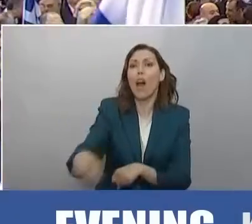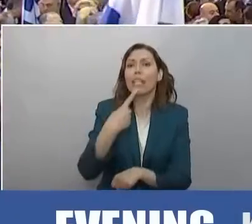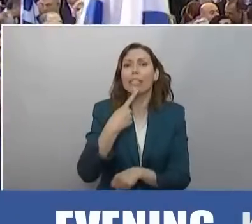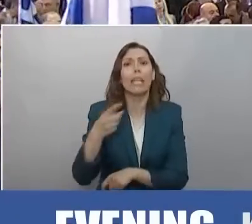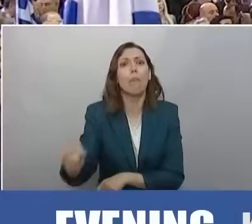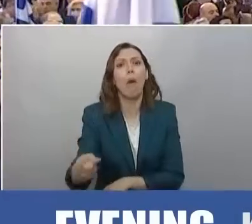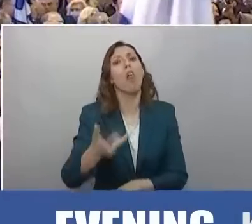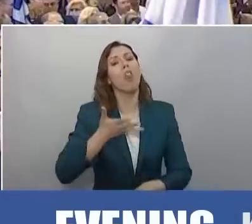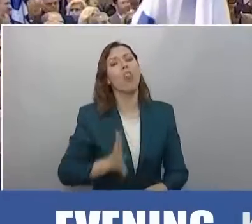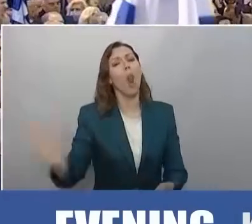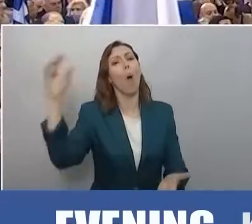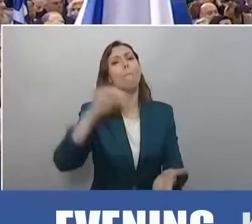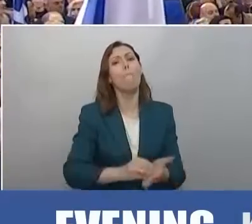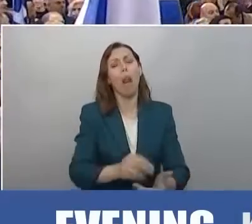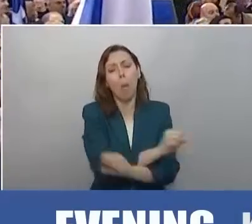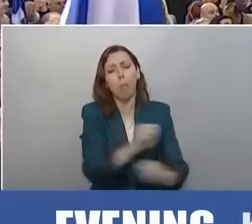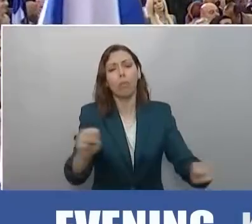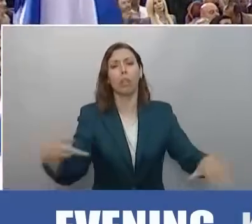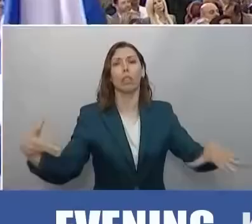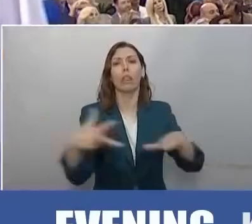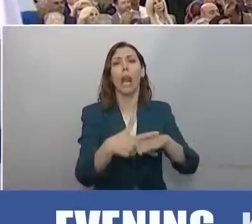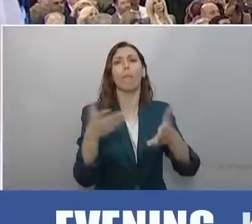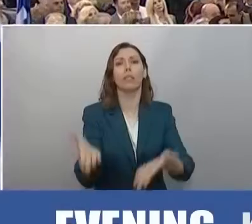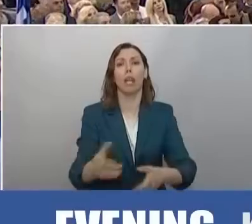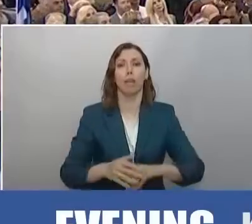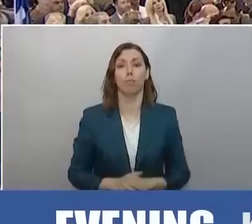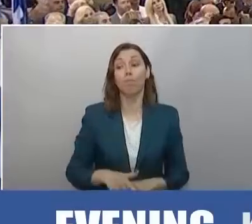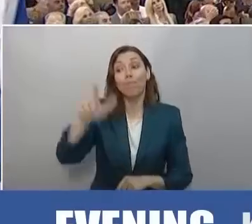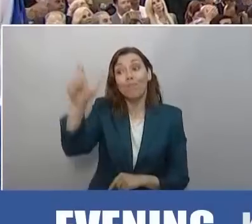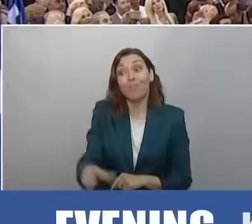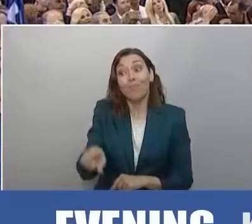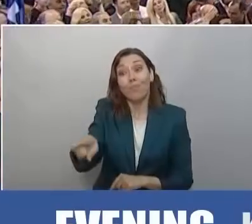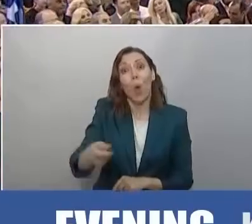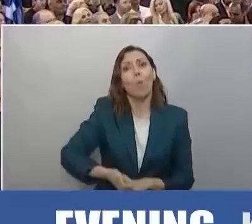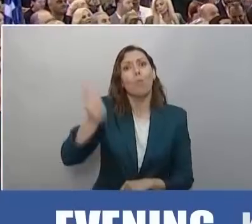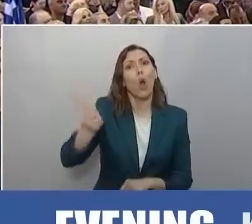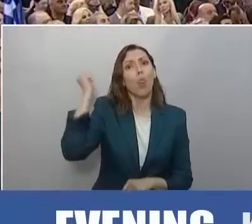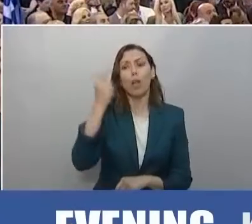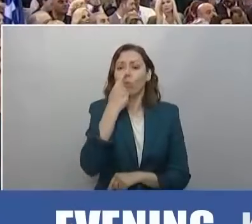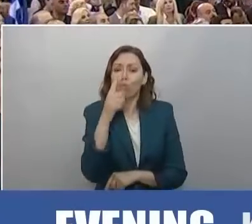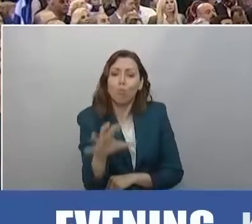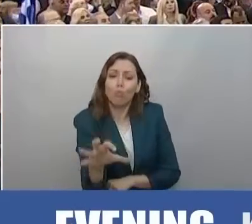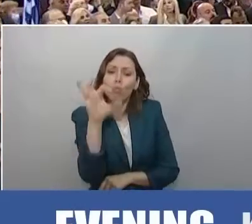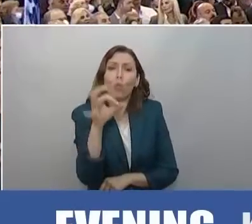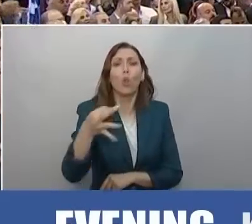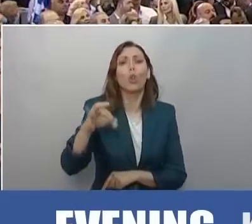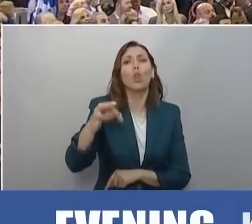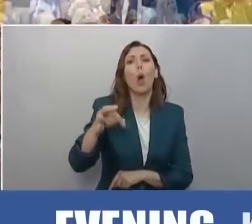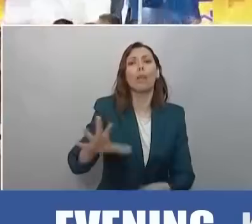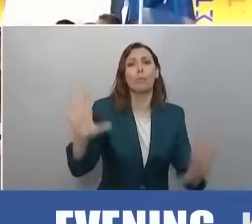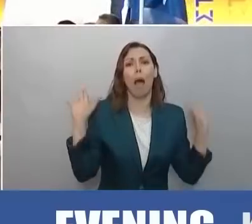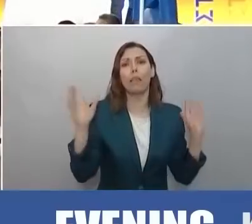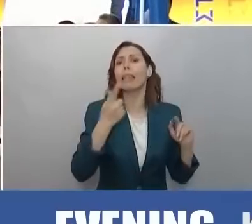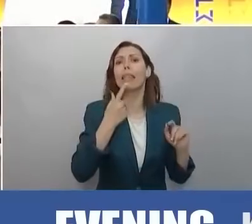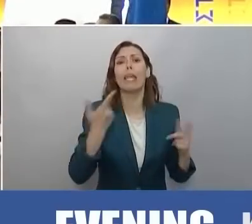τράπεζες. Μόλις προχθές διάλεξε και νόμισμα, μόλις μας βγάλει από το ευρώ. Πώς